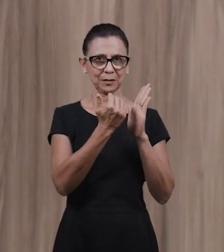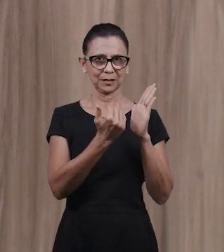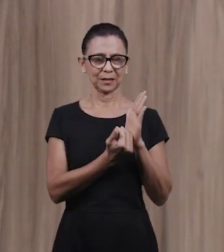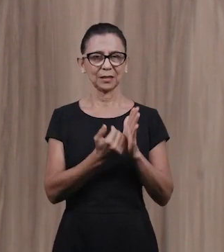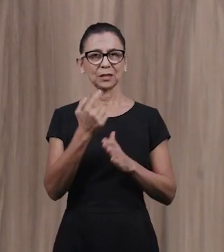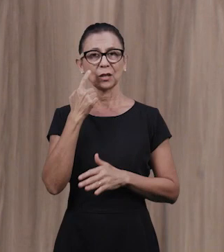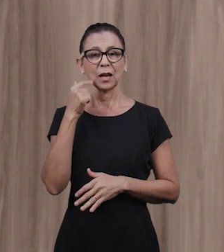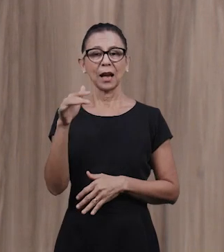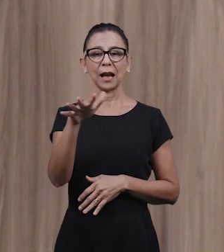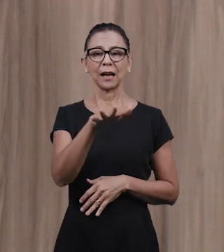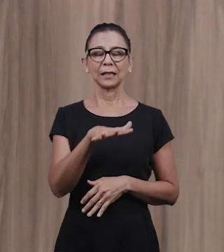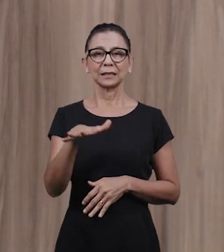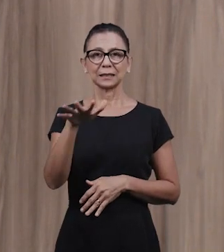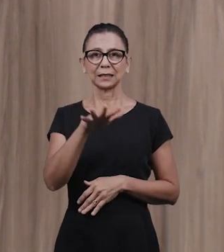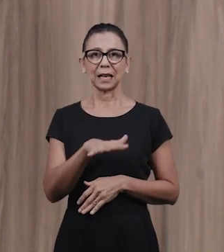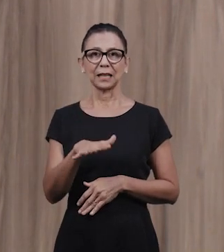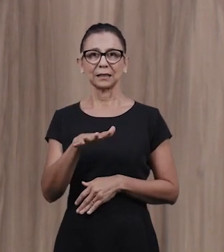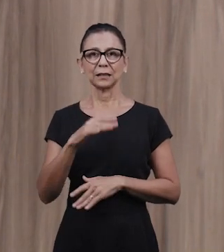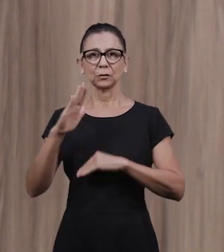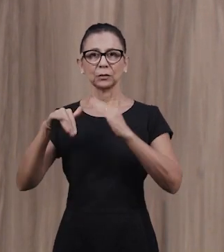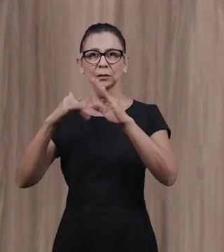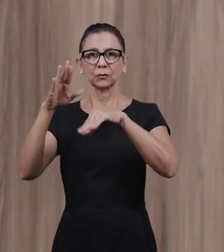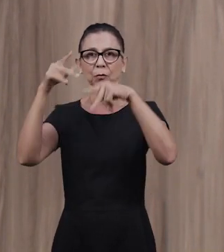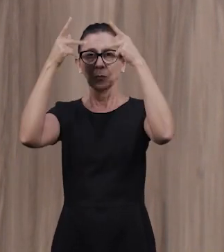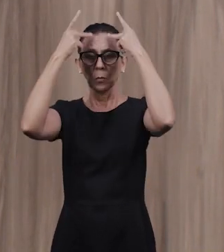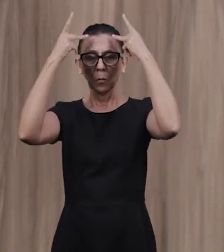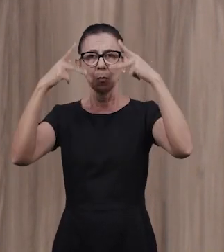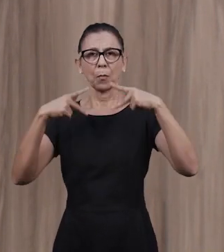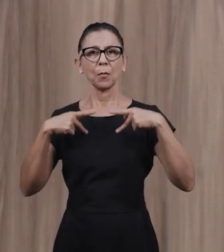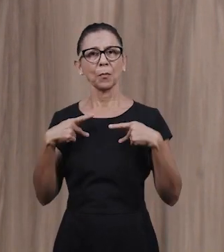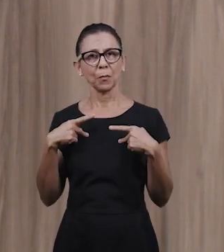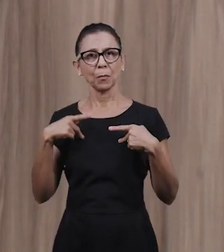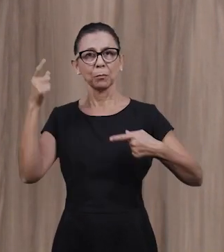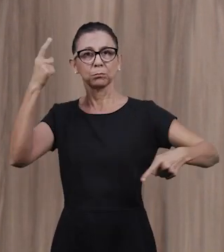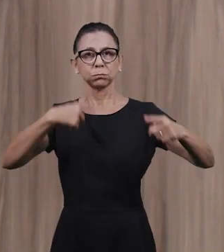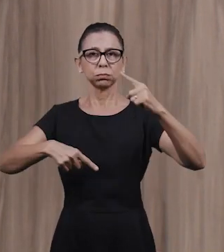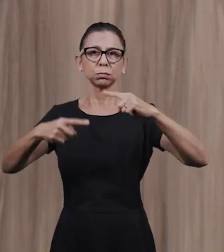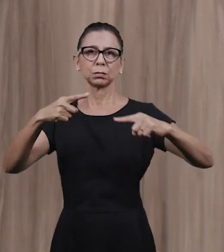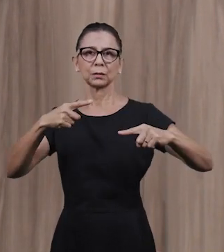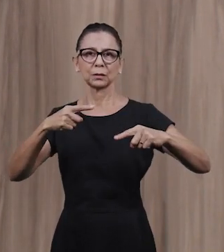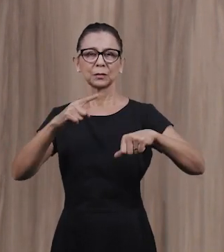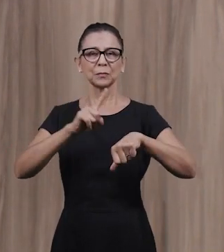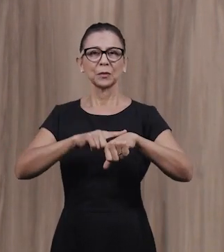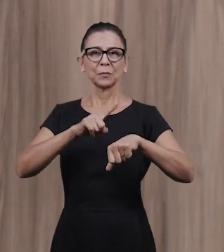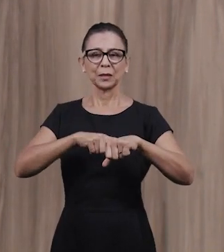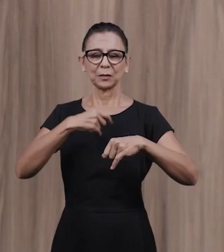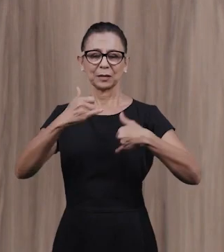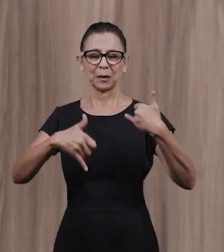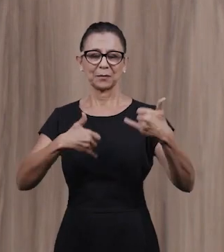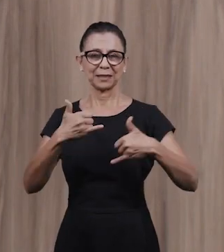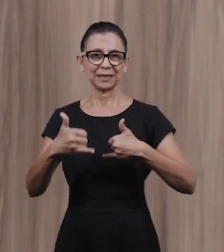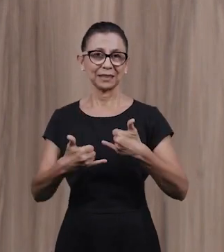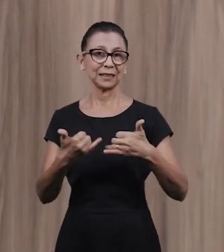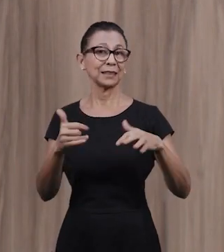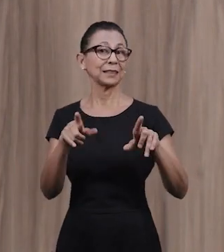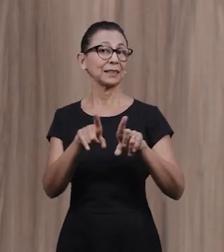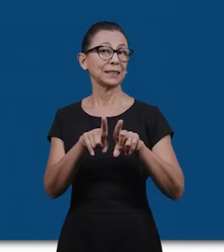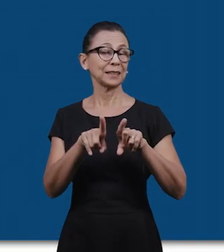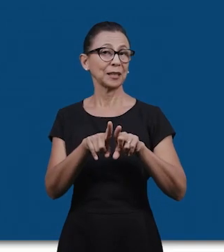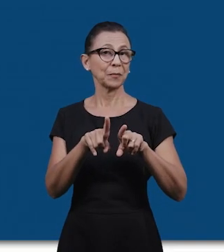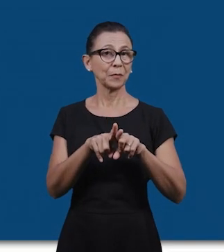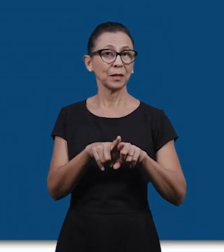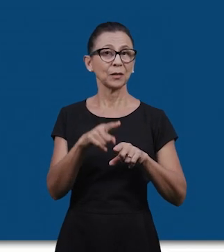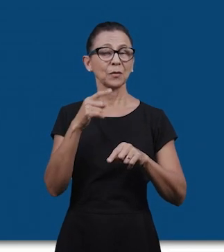aborder les volets de développement humain qui sont potentialisés par le jeu, si bien